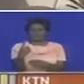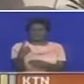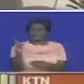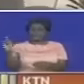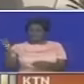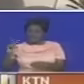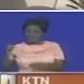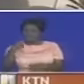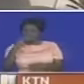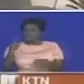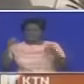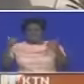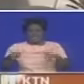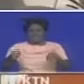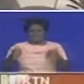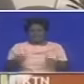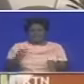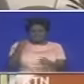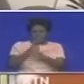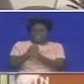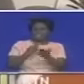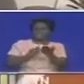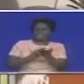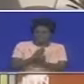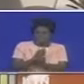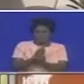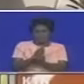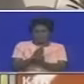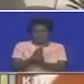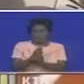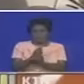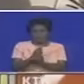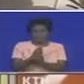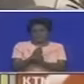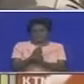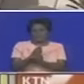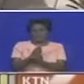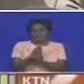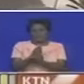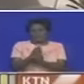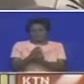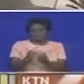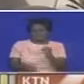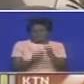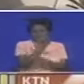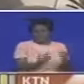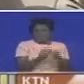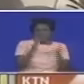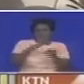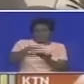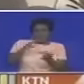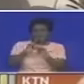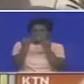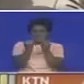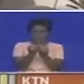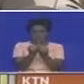we endeavor to ensure that we put up more youth polytechnics,